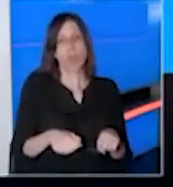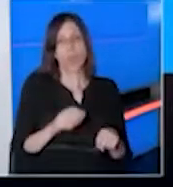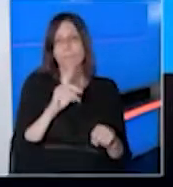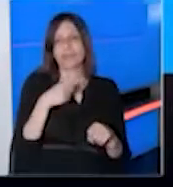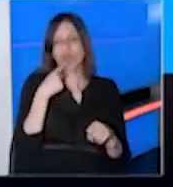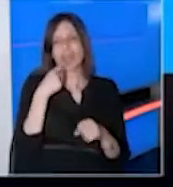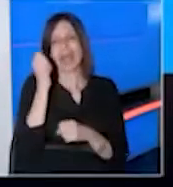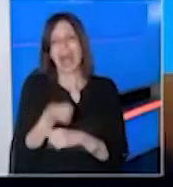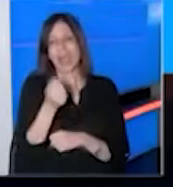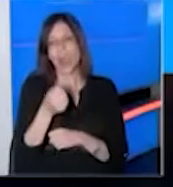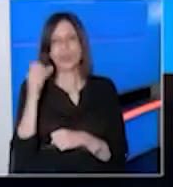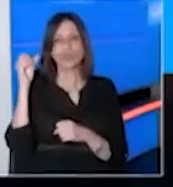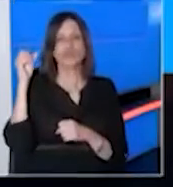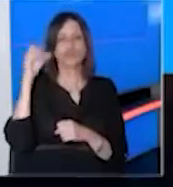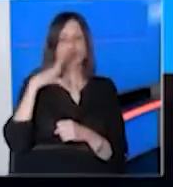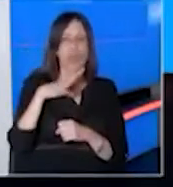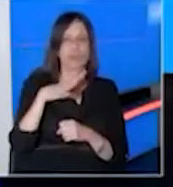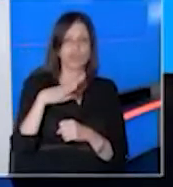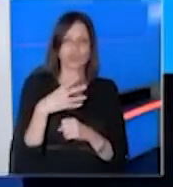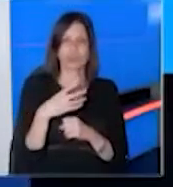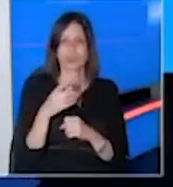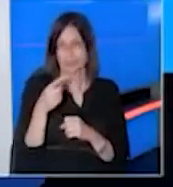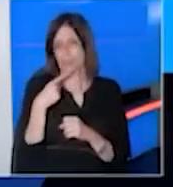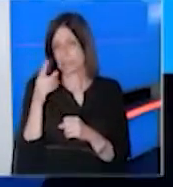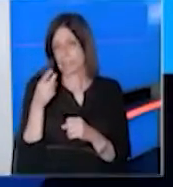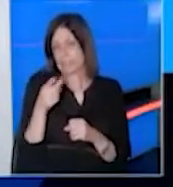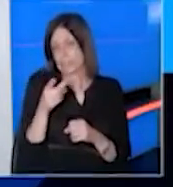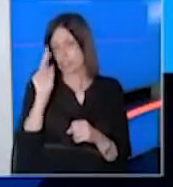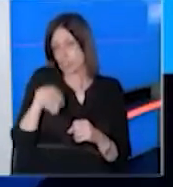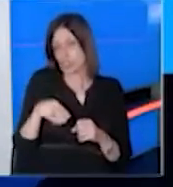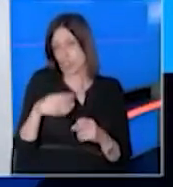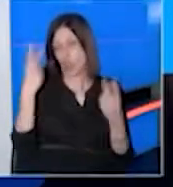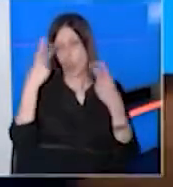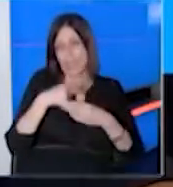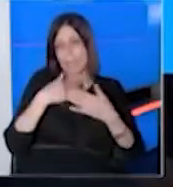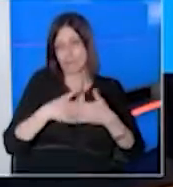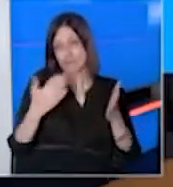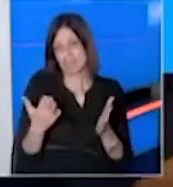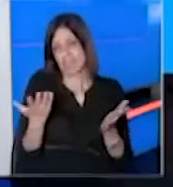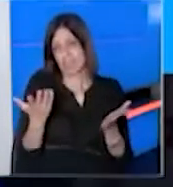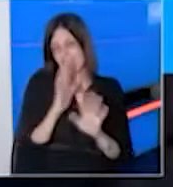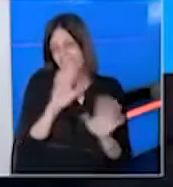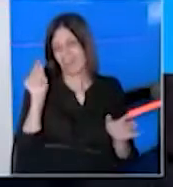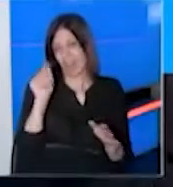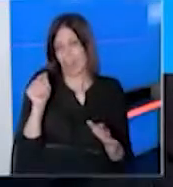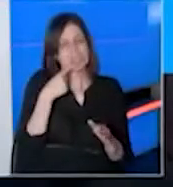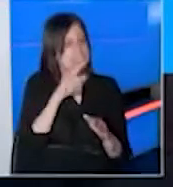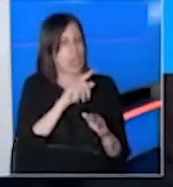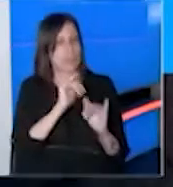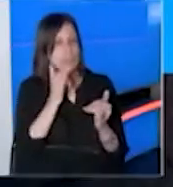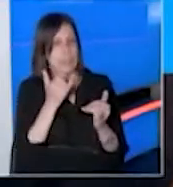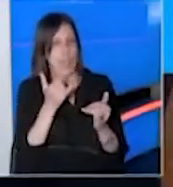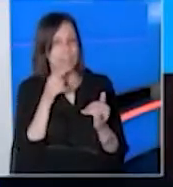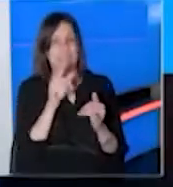קורא חקלאות השמש. בפועל יש. רק לכם יש חוזה משבצת. רגע, זה לא נכון, דוד. מכיוון שכל... יש החלטה של רמי על